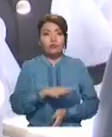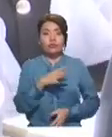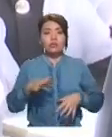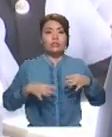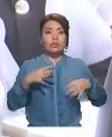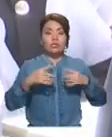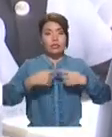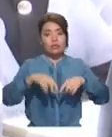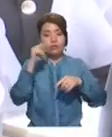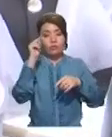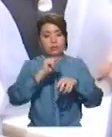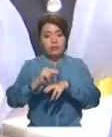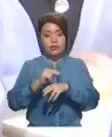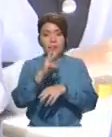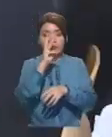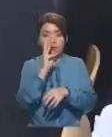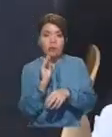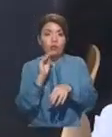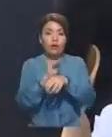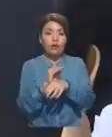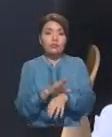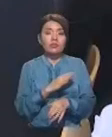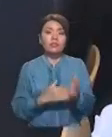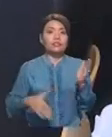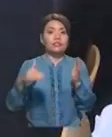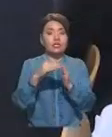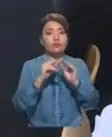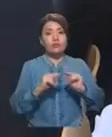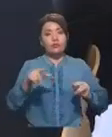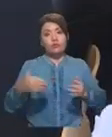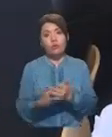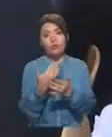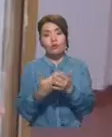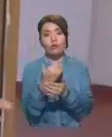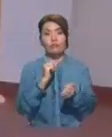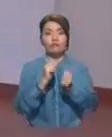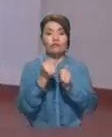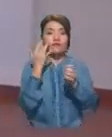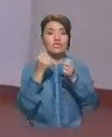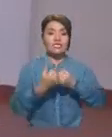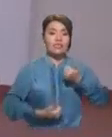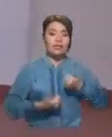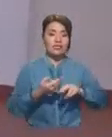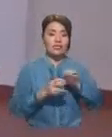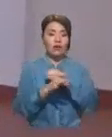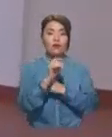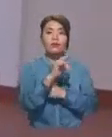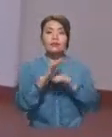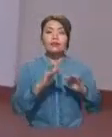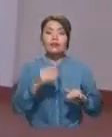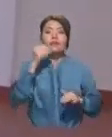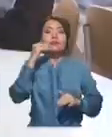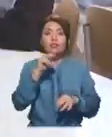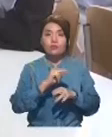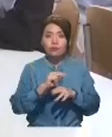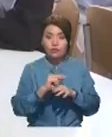ұйымдастырады. Жыл сайын жалақылары өсіп, мәртебелері артқан ұстаздар жаңалық енгізуден жарысып келеді. Білім ошағында балаларға сапалы білім беріп